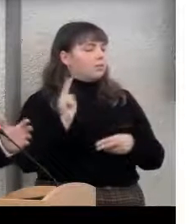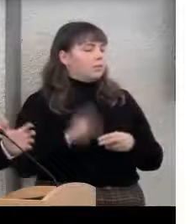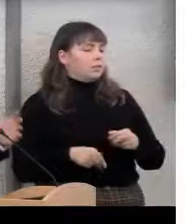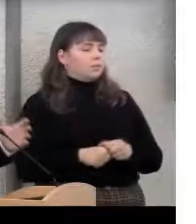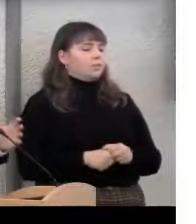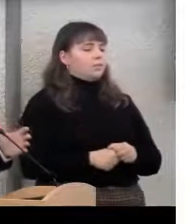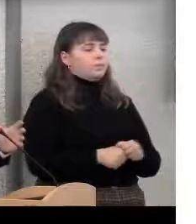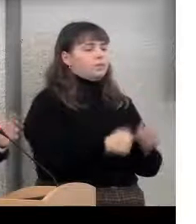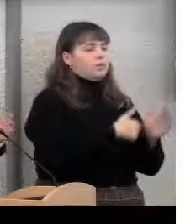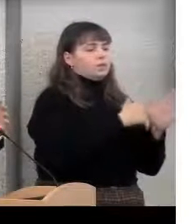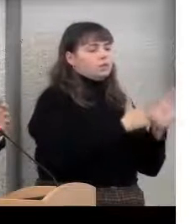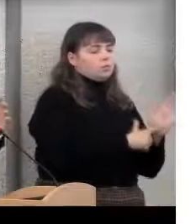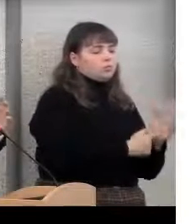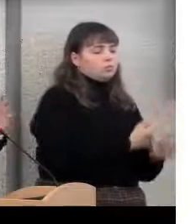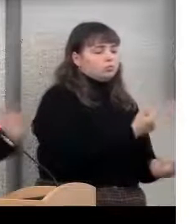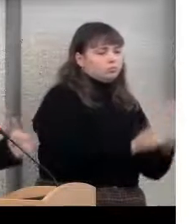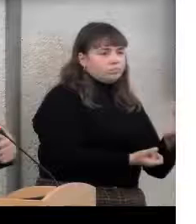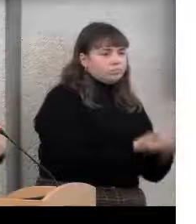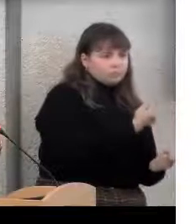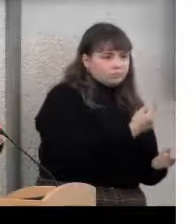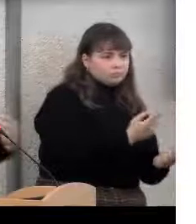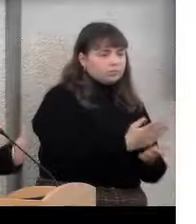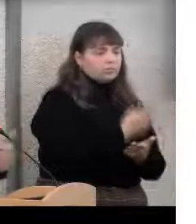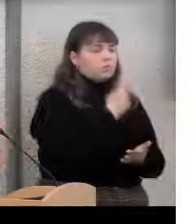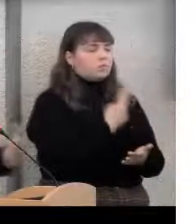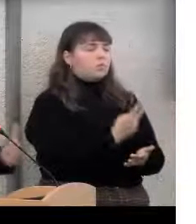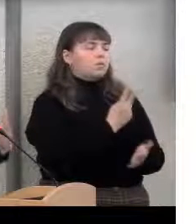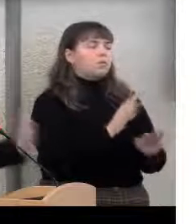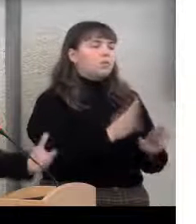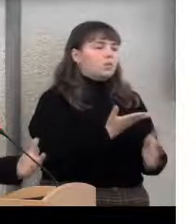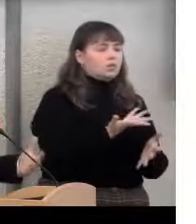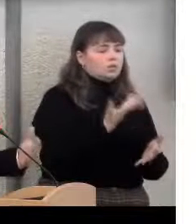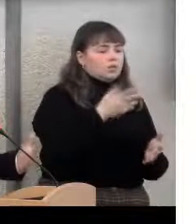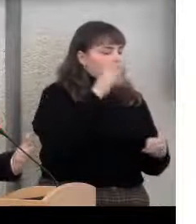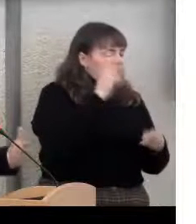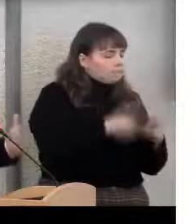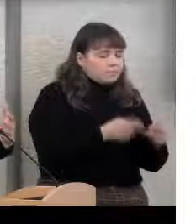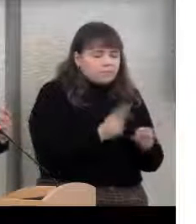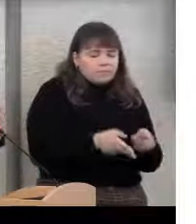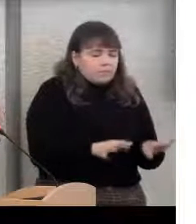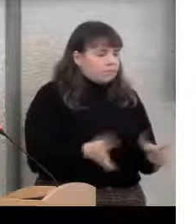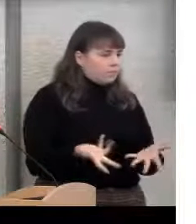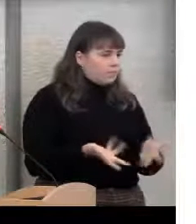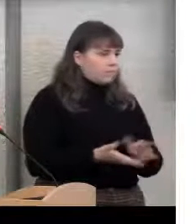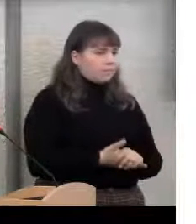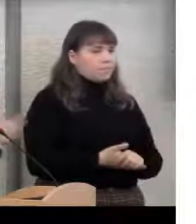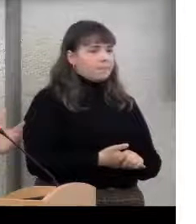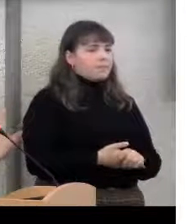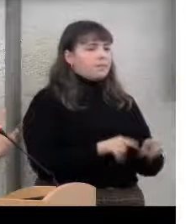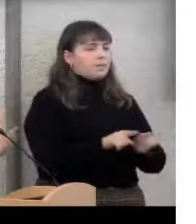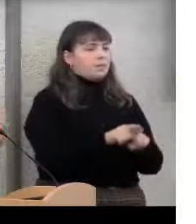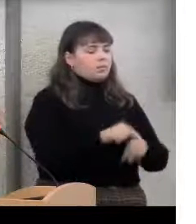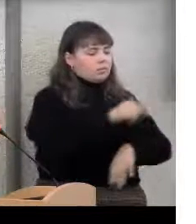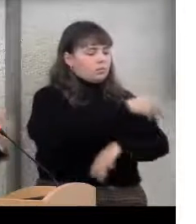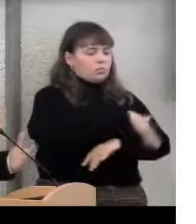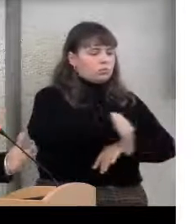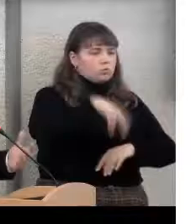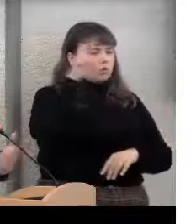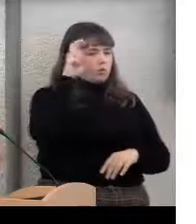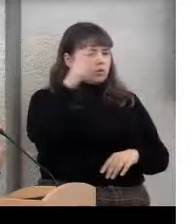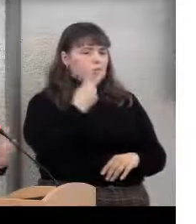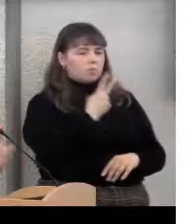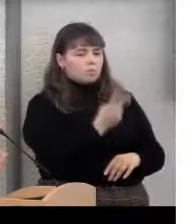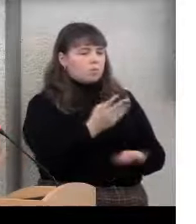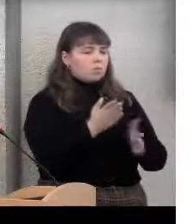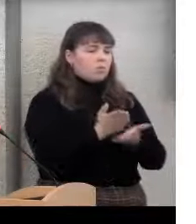iššūkius, 17 esminių iššūkių, žiūrėjome, kokie galėtų būti sprendimai. Taigi žiūrėjome į užsienio šalių